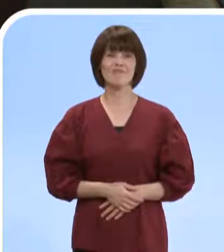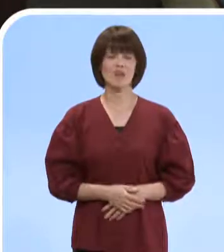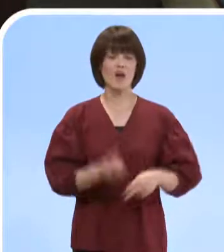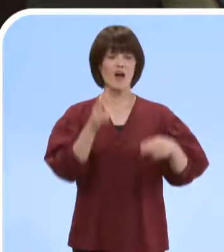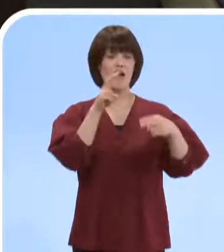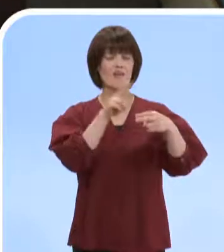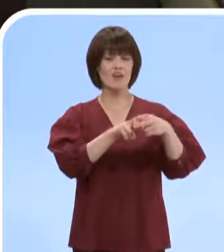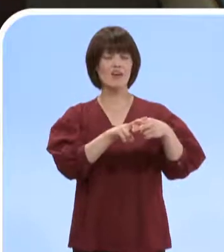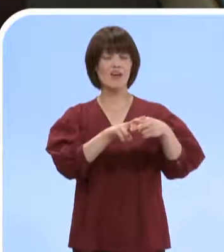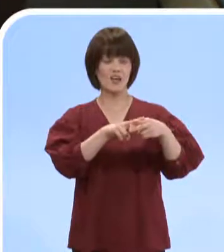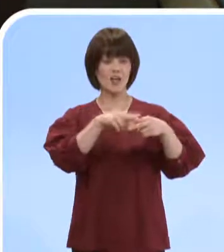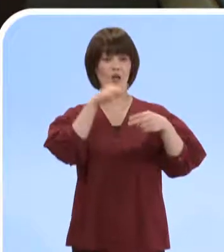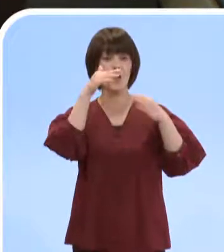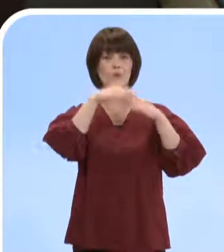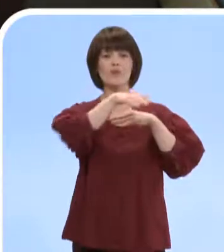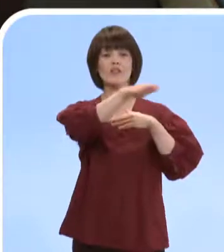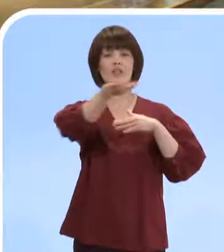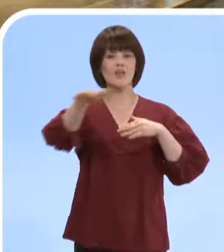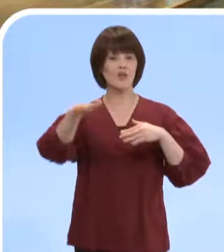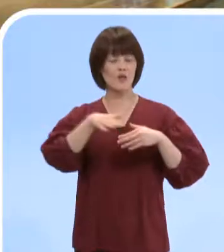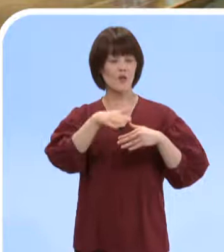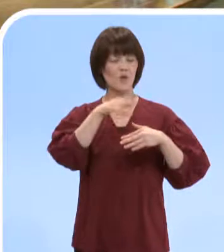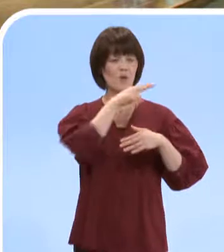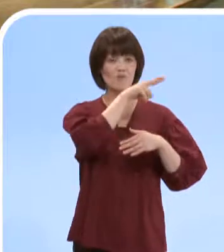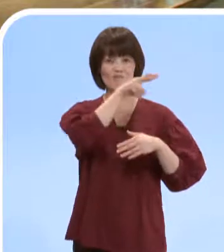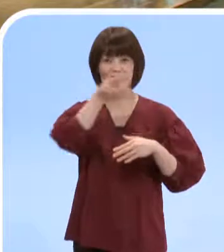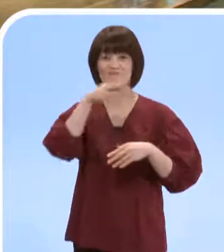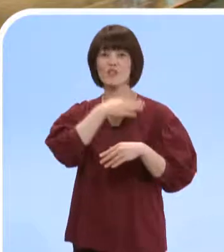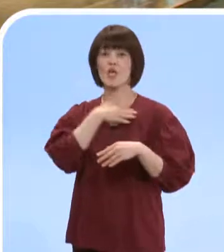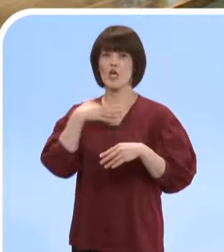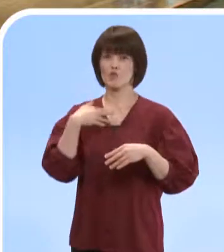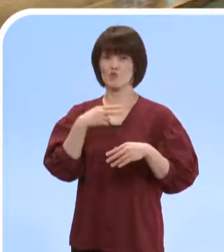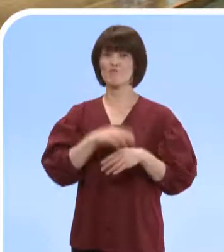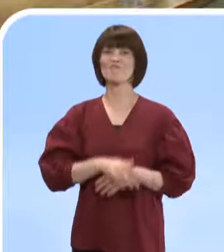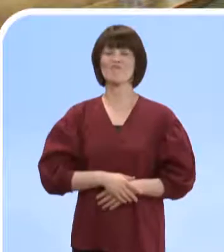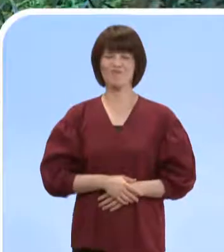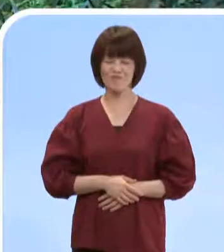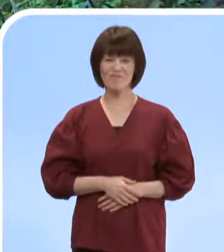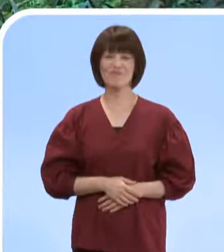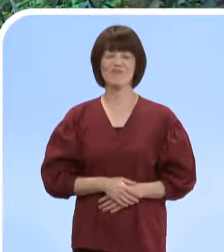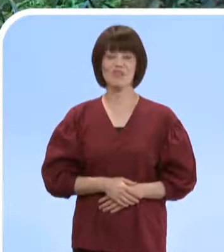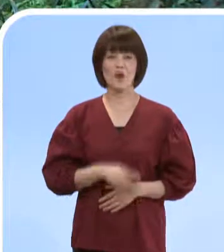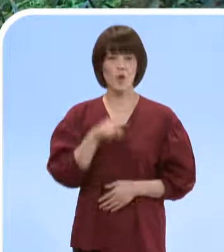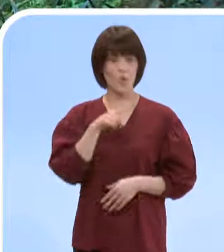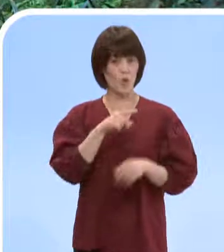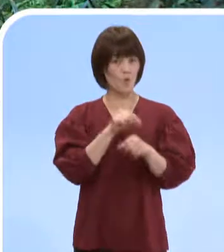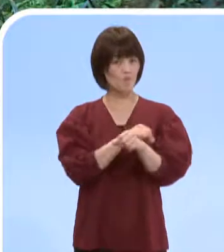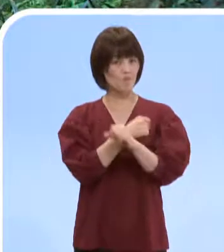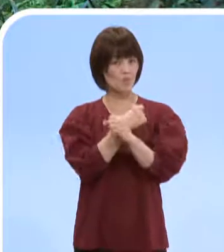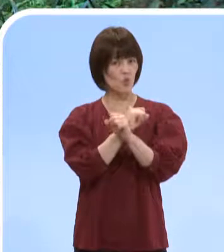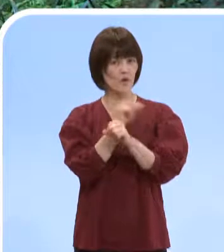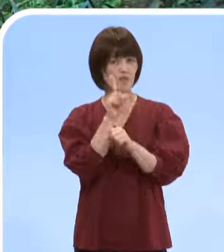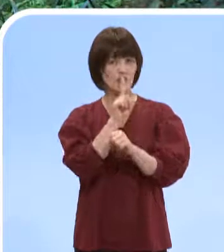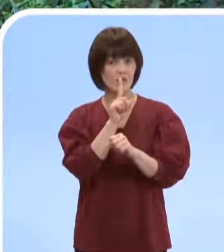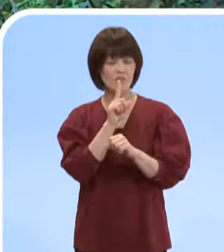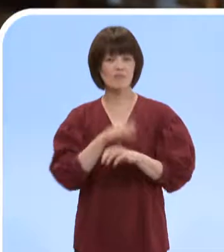どの席からも美しいお庭が見えます。で、こちらのお蕎麦はどんなこだわり